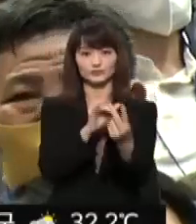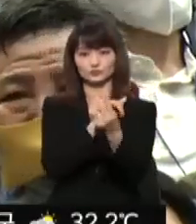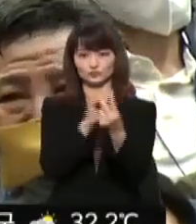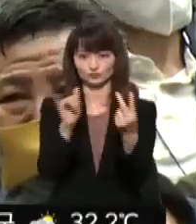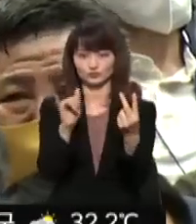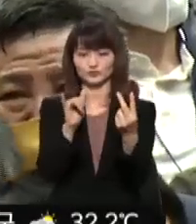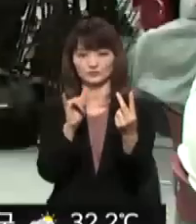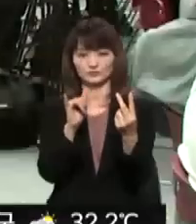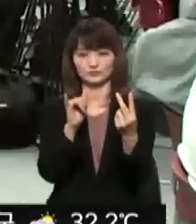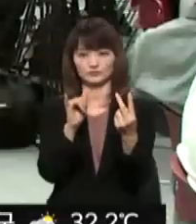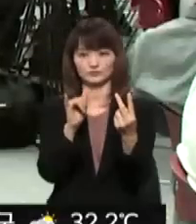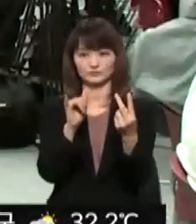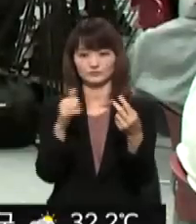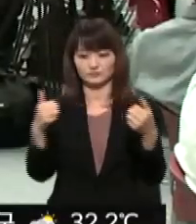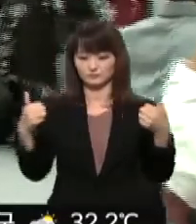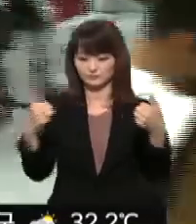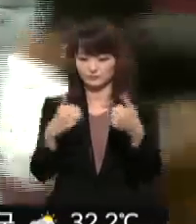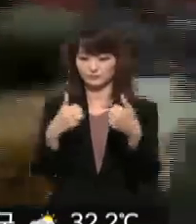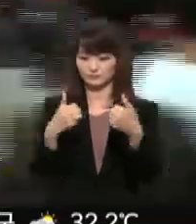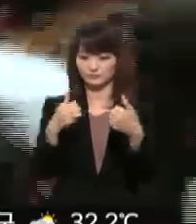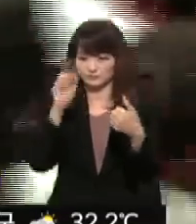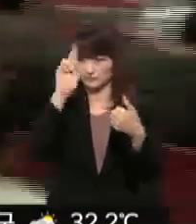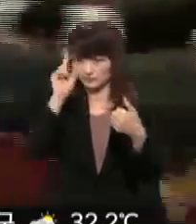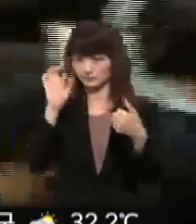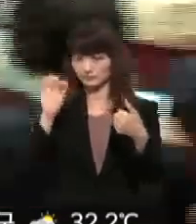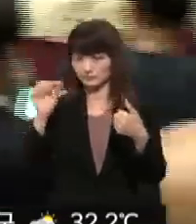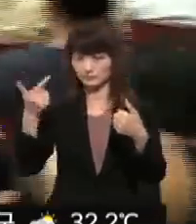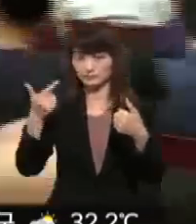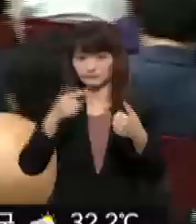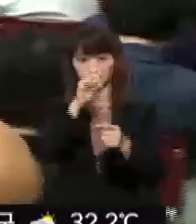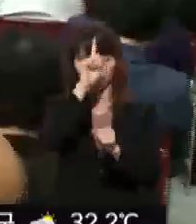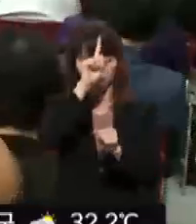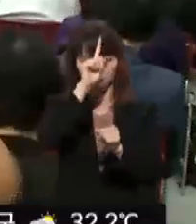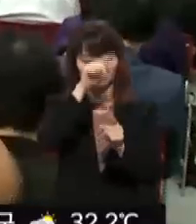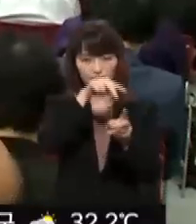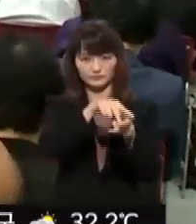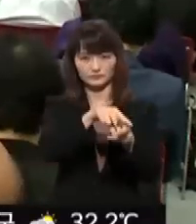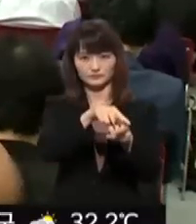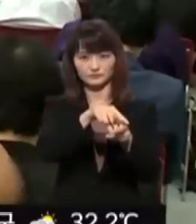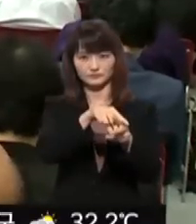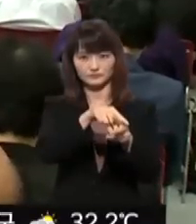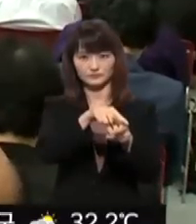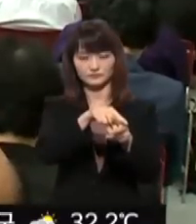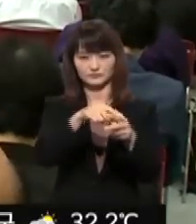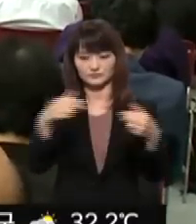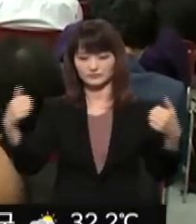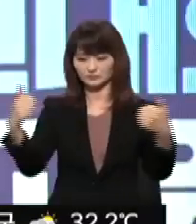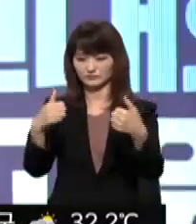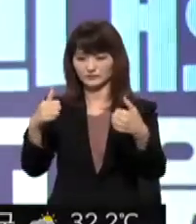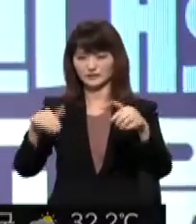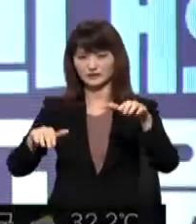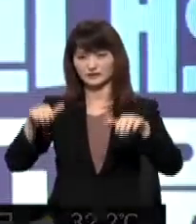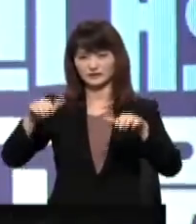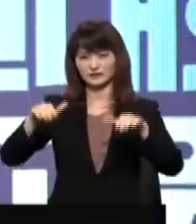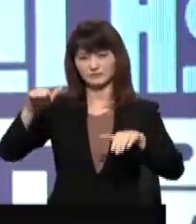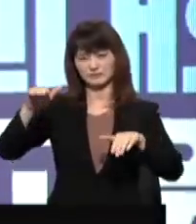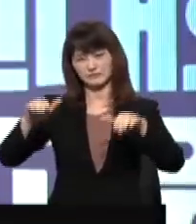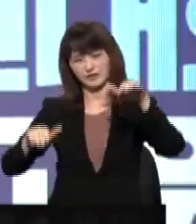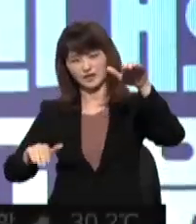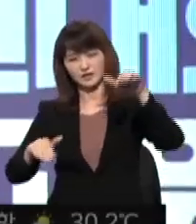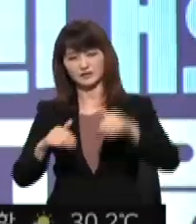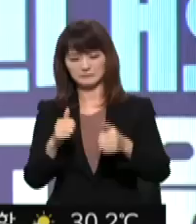둘만 남았잖아요 상대적으로 이제 뭐랄까요 좀 중량감의 차이가 크다 보니까 뭔가 치열한 경쟁이기보다는